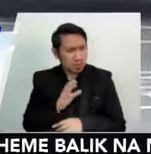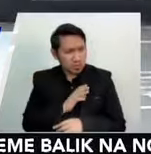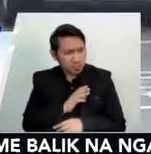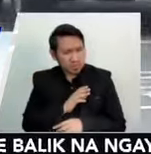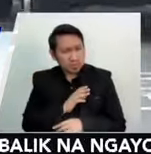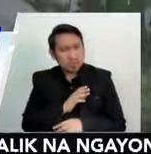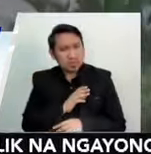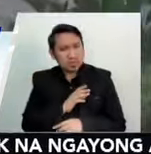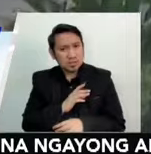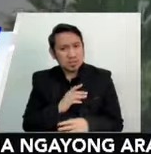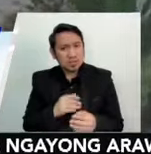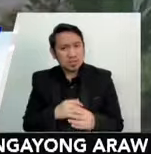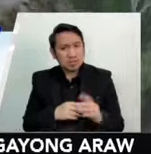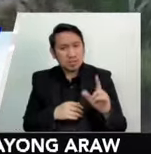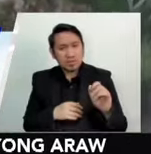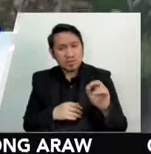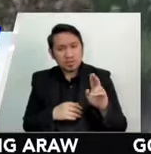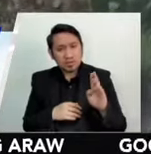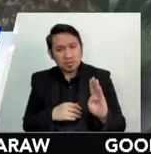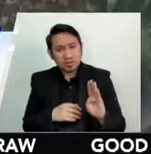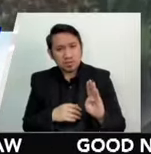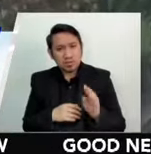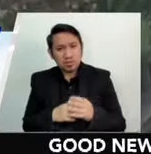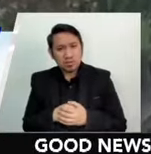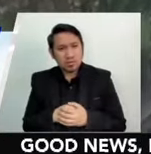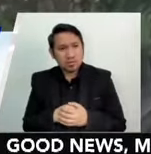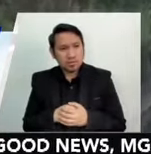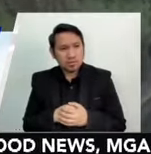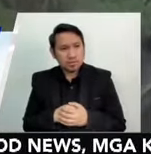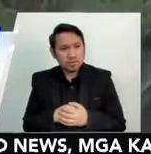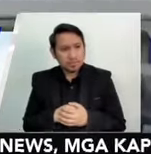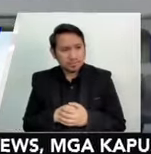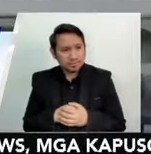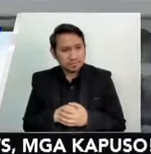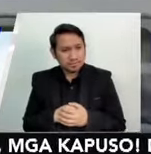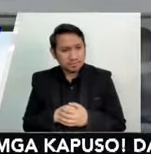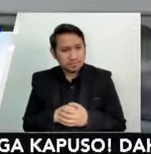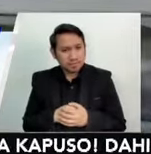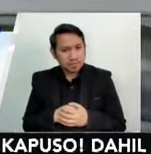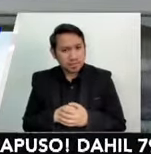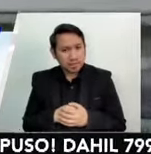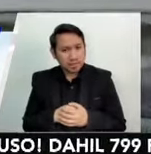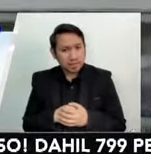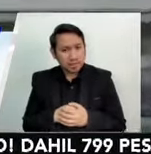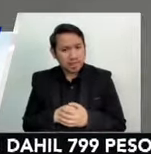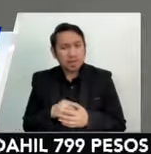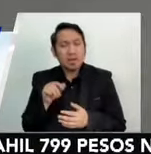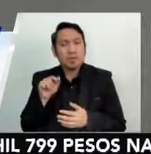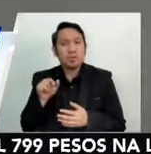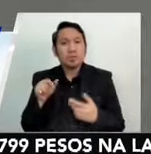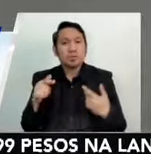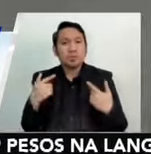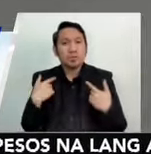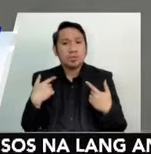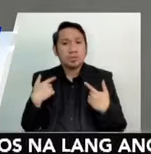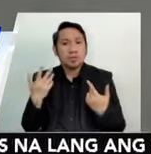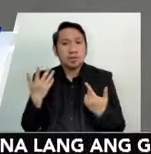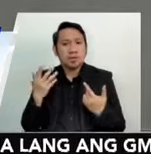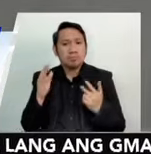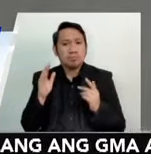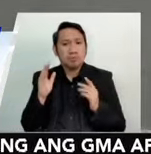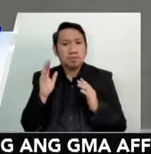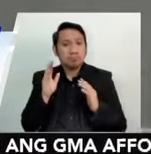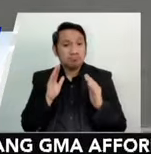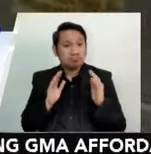LTFRB na anong authority nyo para pagiin yung mga prangkisa ng public transport. So mukhang wala na hong